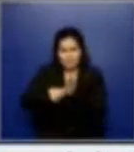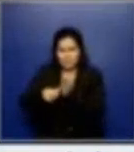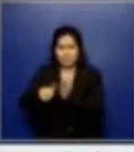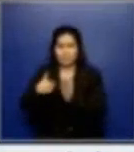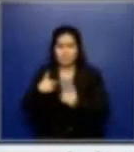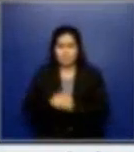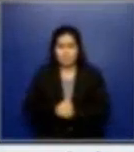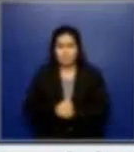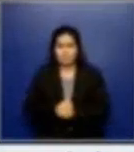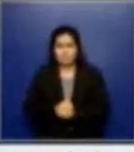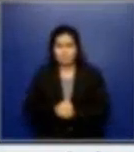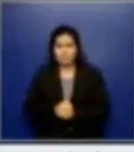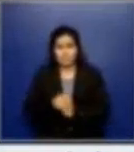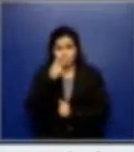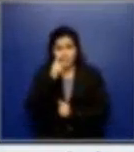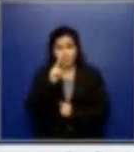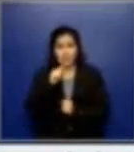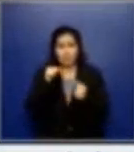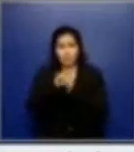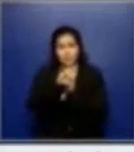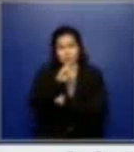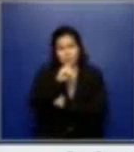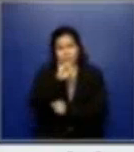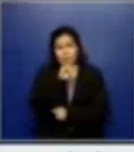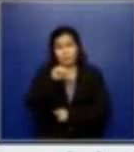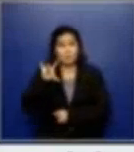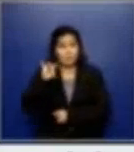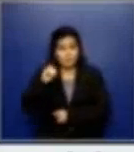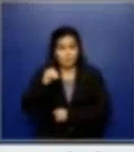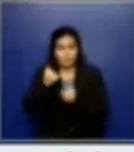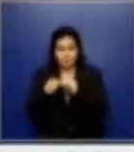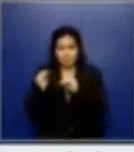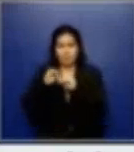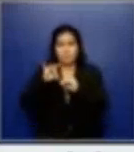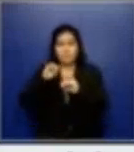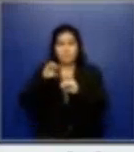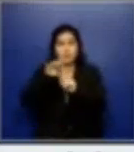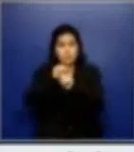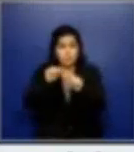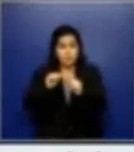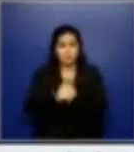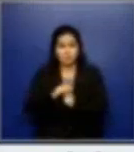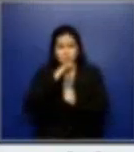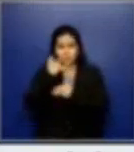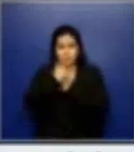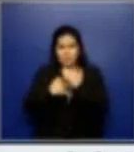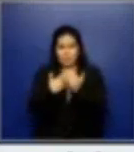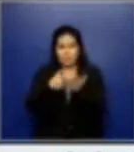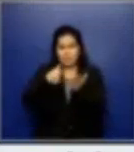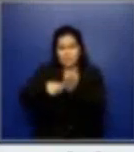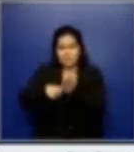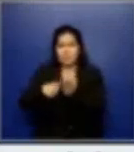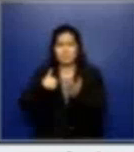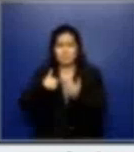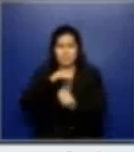ท่านวันนอแสดงให้เห็นแล้วนี่78 80วันนี้พุ่งขึ้นมา85แล้วถ้าประเทศมีหนี้อย่างนี้สถานการณ์แบ